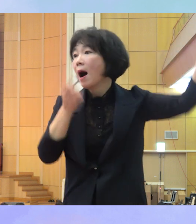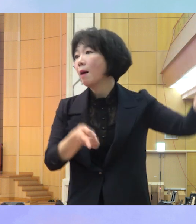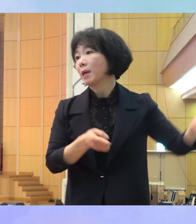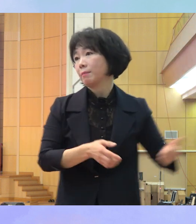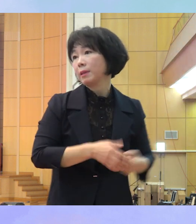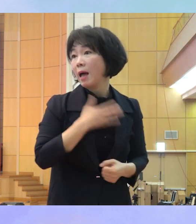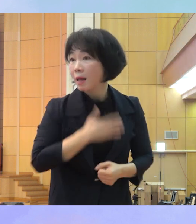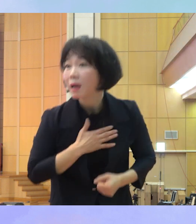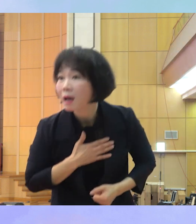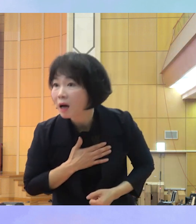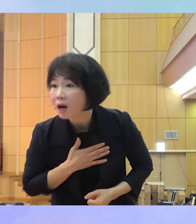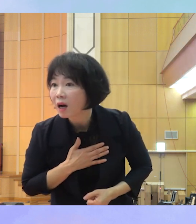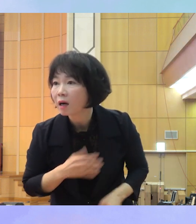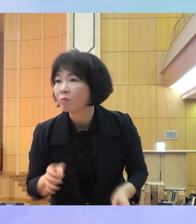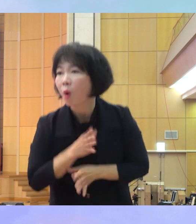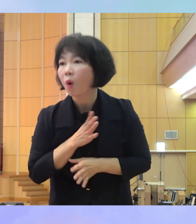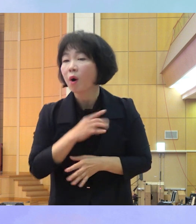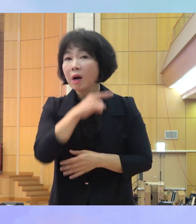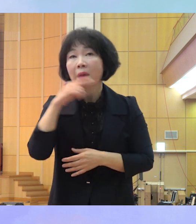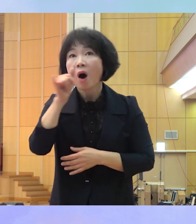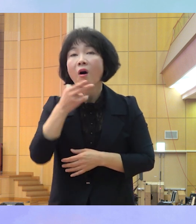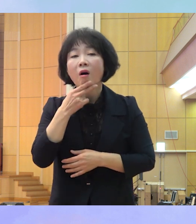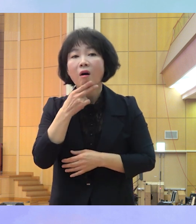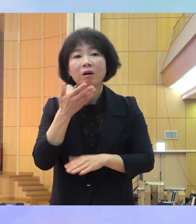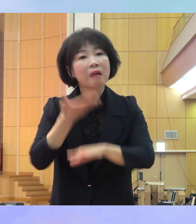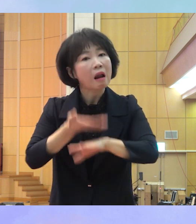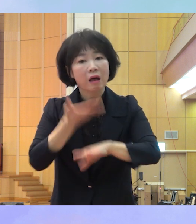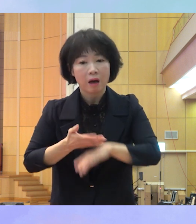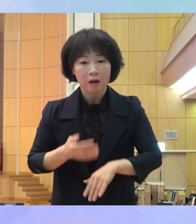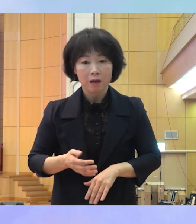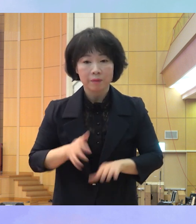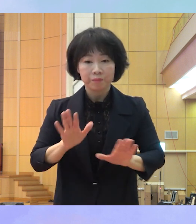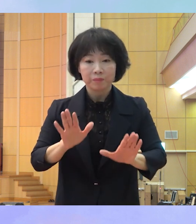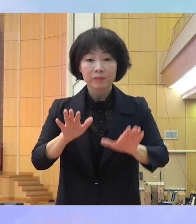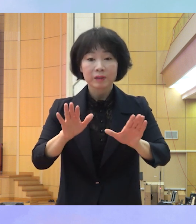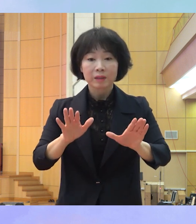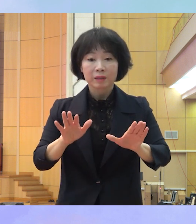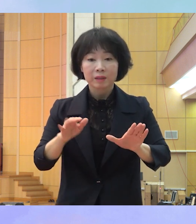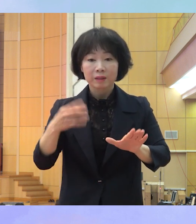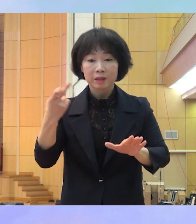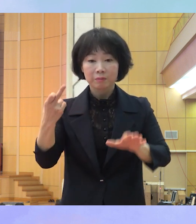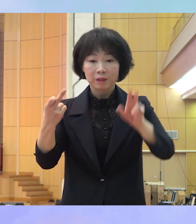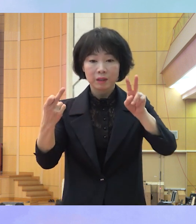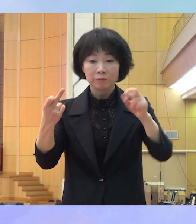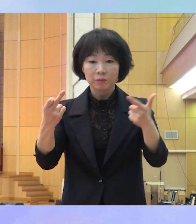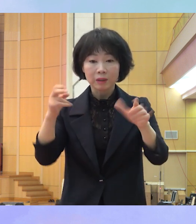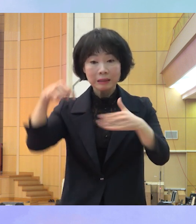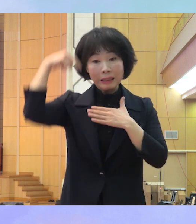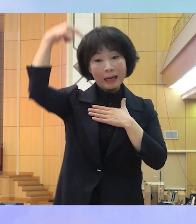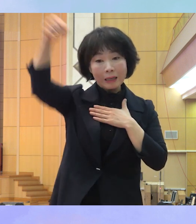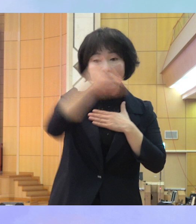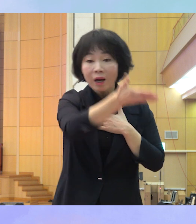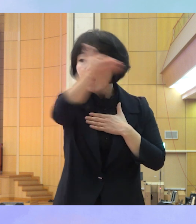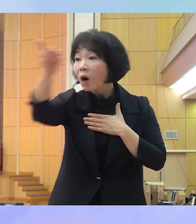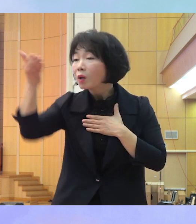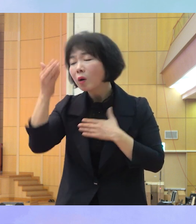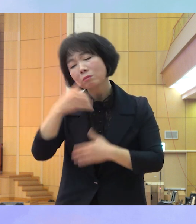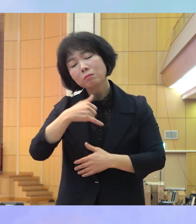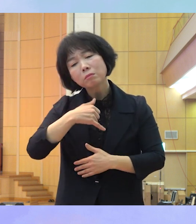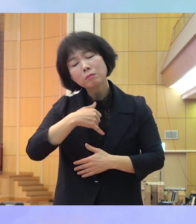26절 볼까요? 12장 26절. 이후에 너희 자녀가